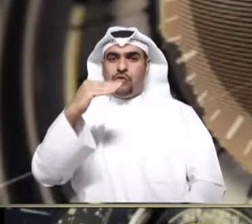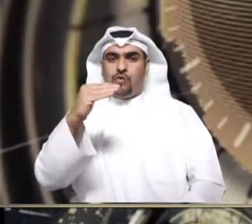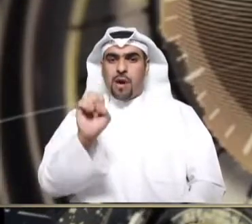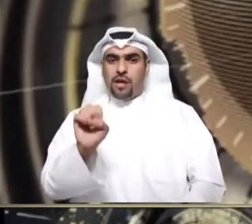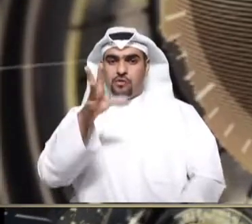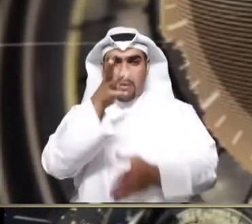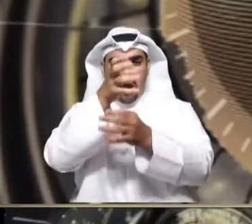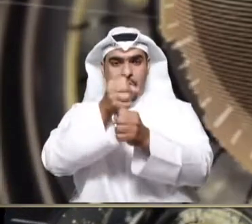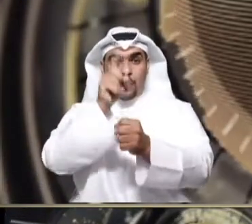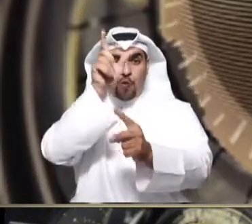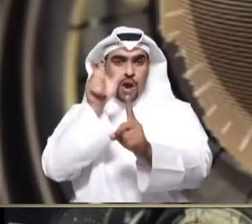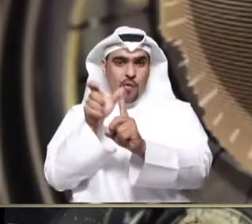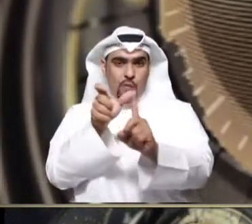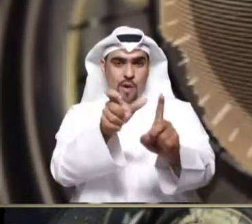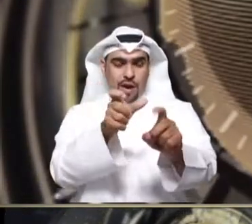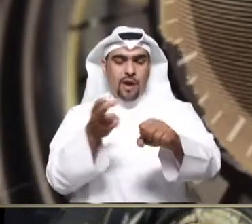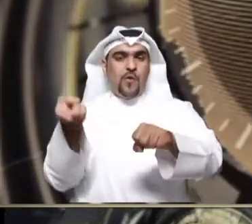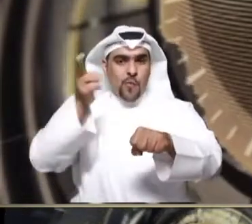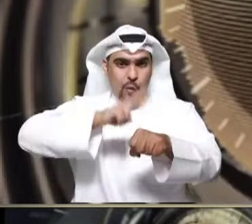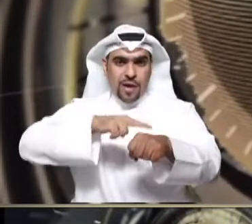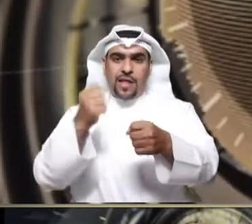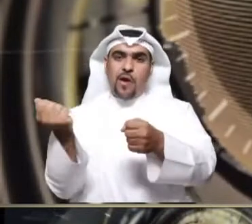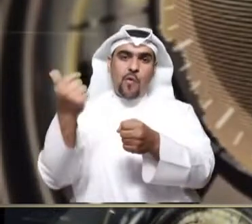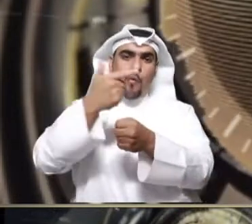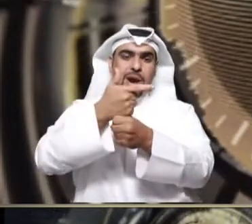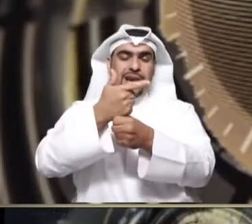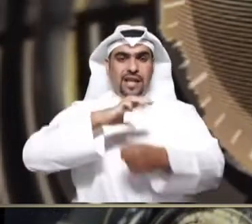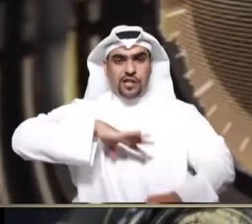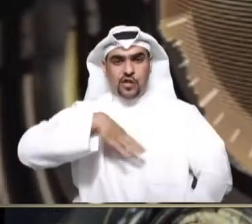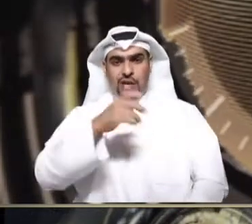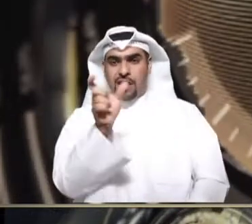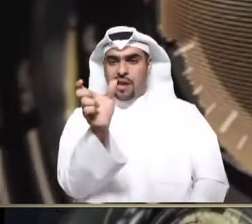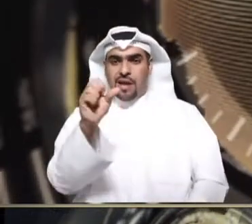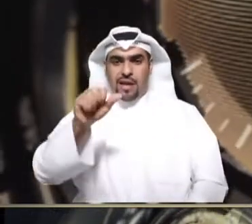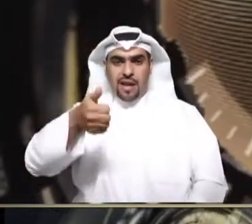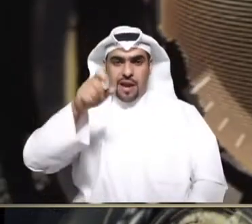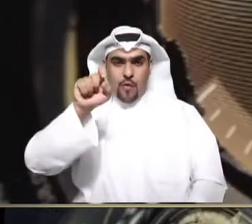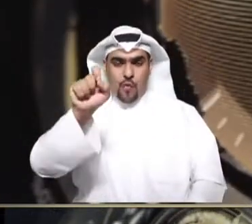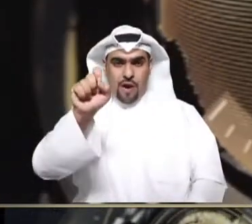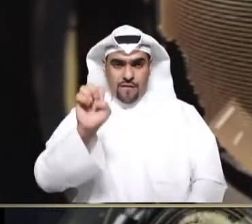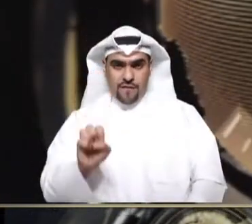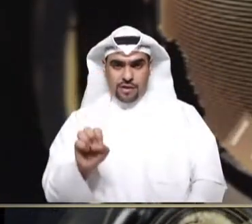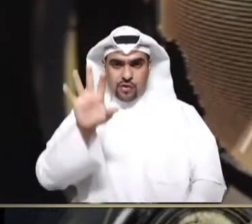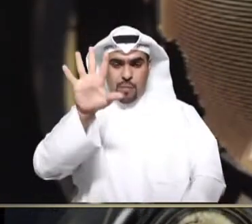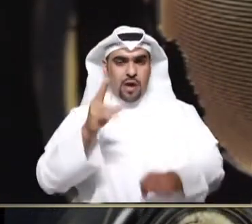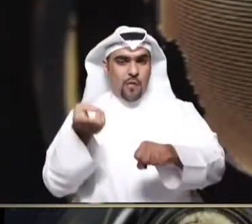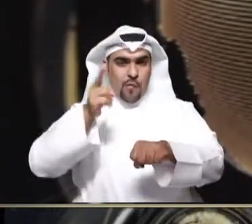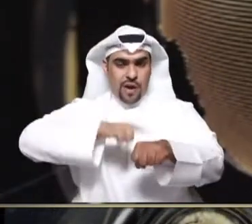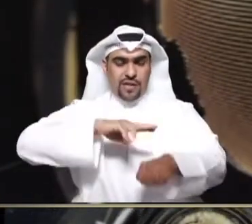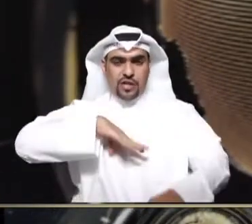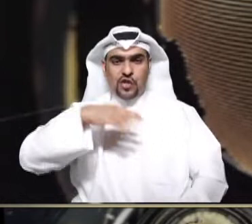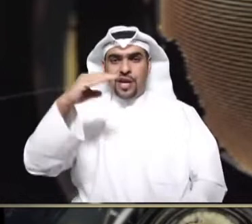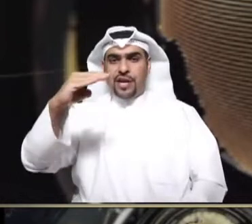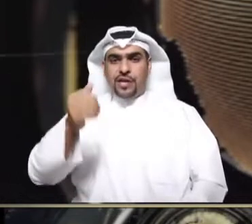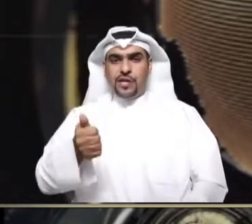ورعاه وسمو ولي عهده الأمين الشيخ نواف الأحمد الجابر الصباح وسمو الشيخ جابر